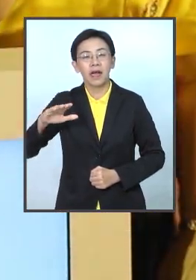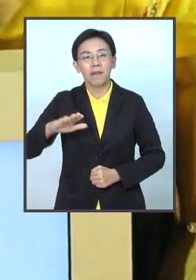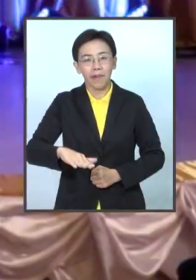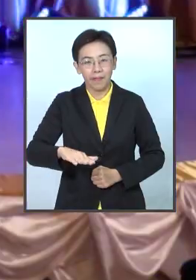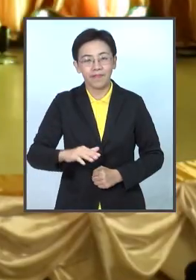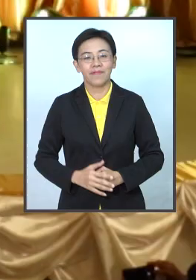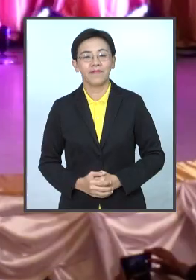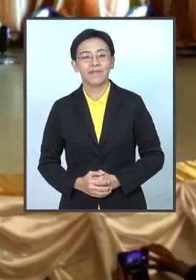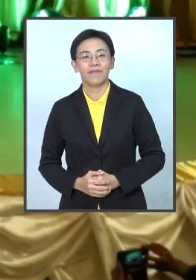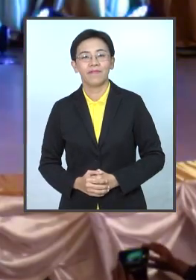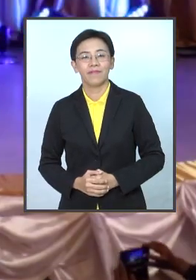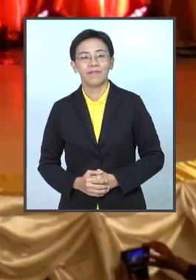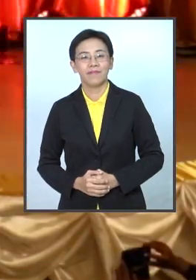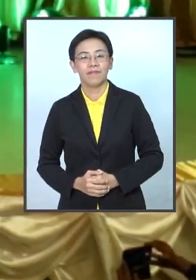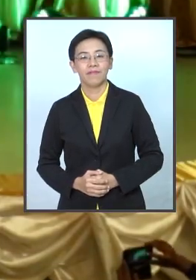4 3 2 1